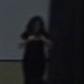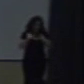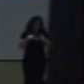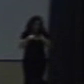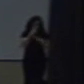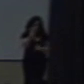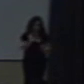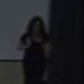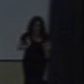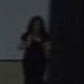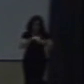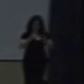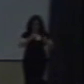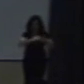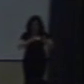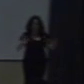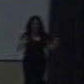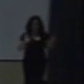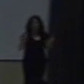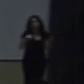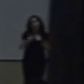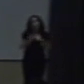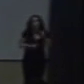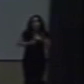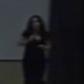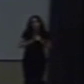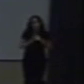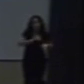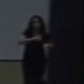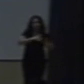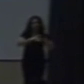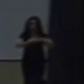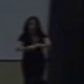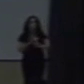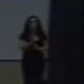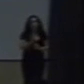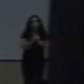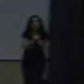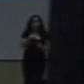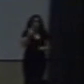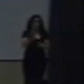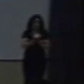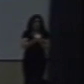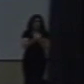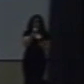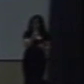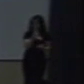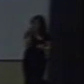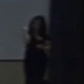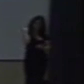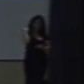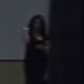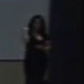ens hi hem acostumat i la veritat és que com a prova el dissabte passat en la Constitució dels